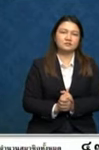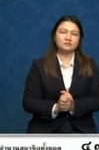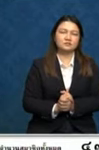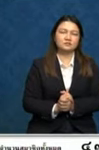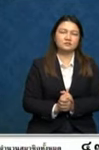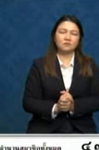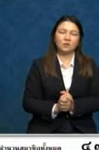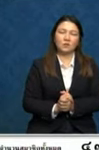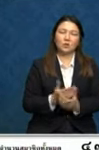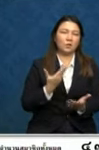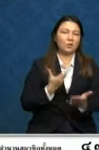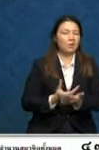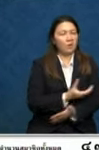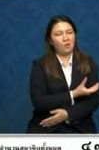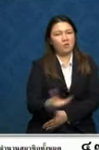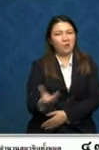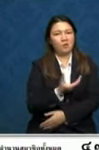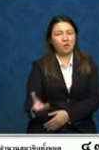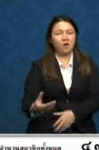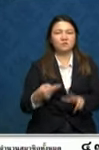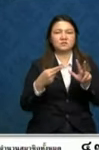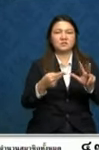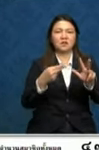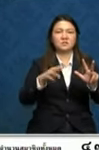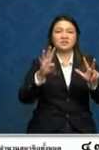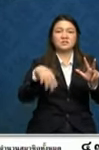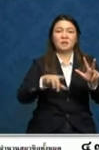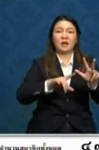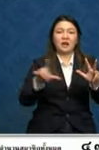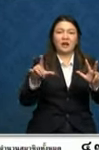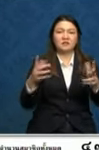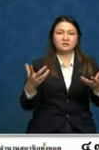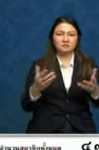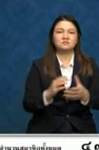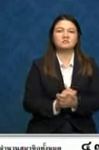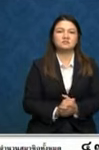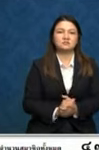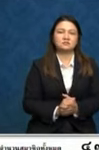ใช้เงินงบกลบน.ไป 34,000 ล้าน